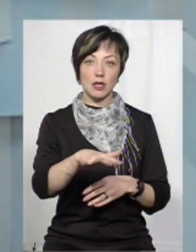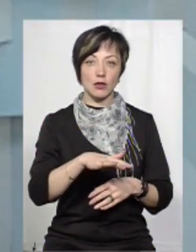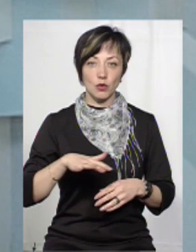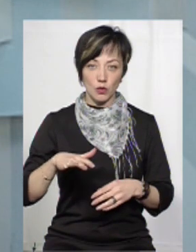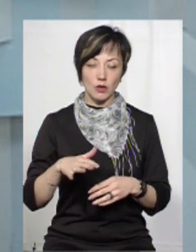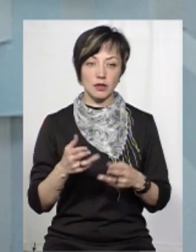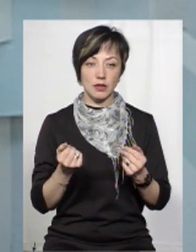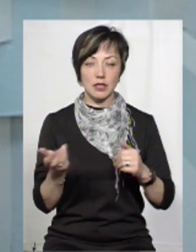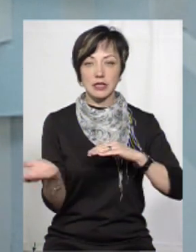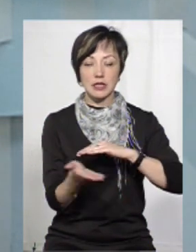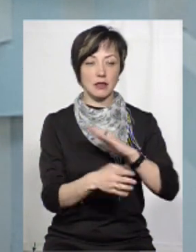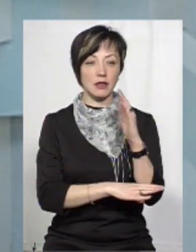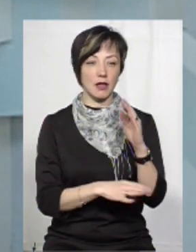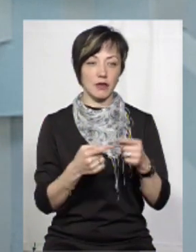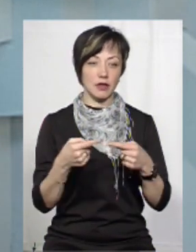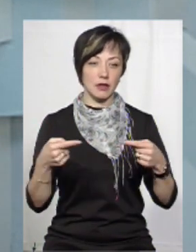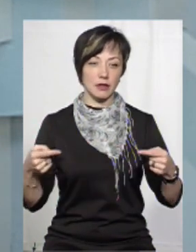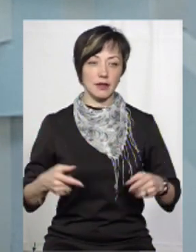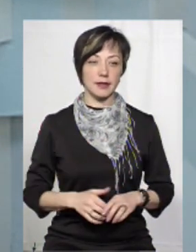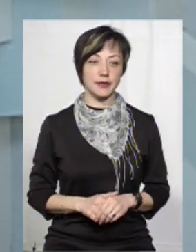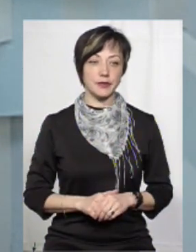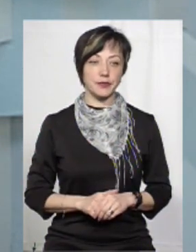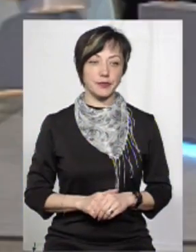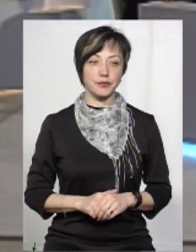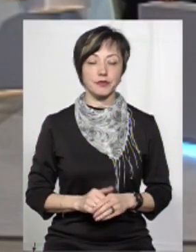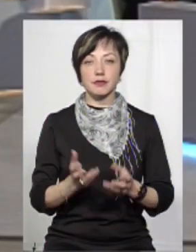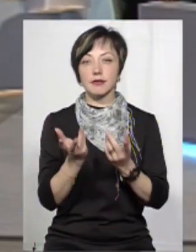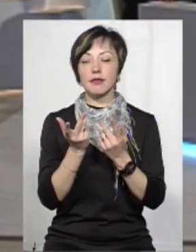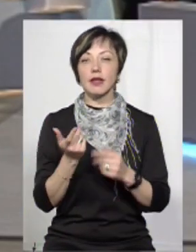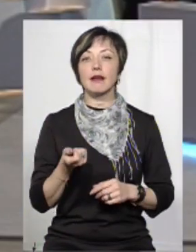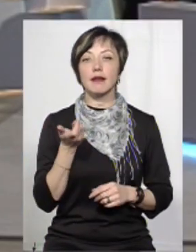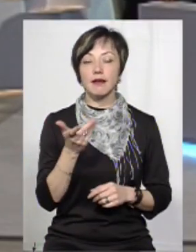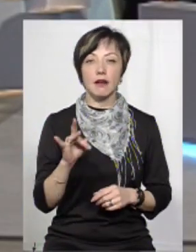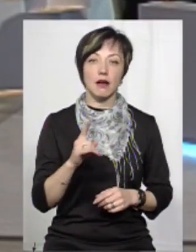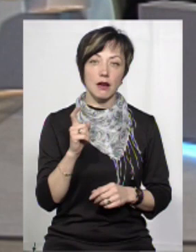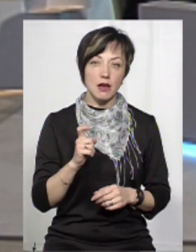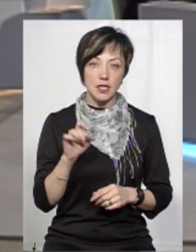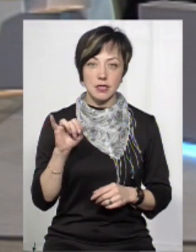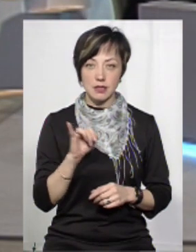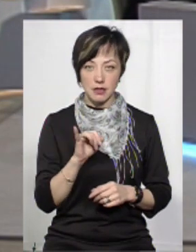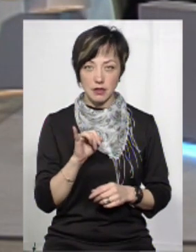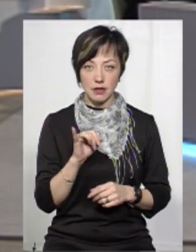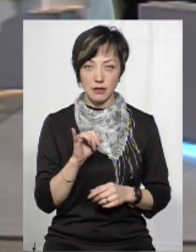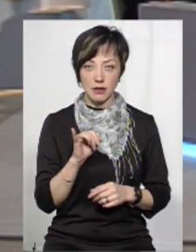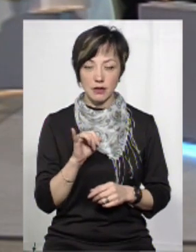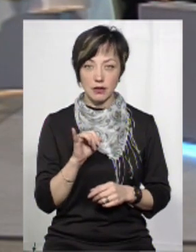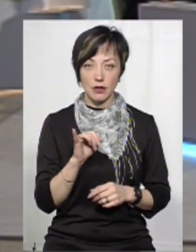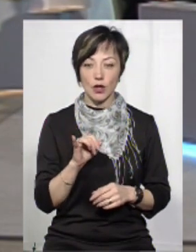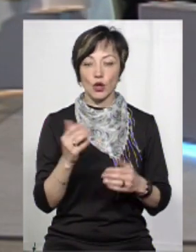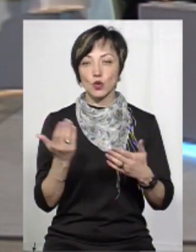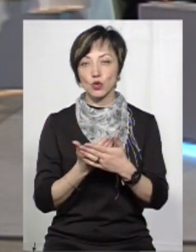тих зрізаних дерев і так далі. От кілька раз і